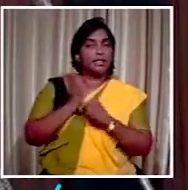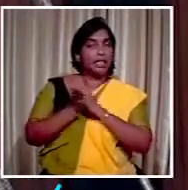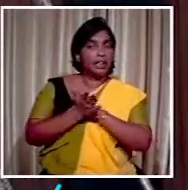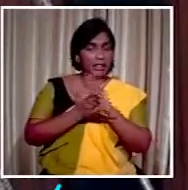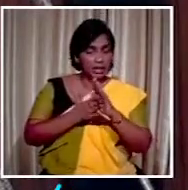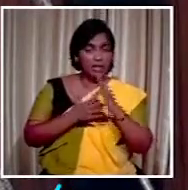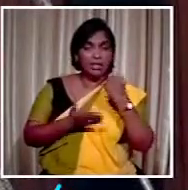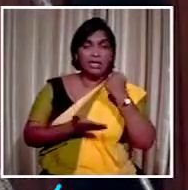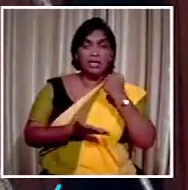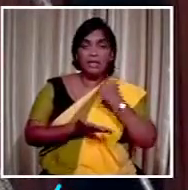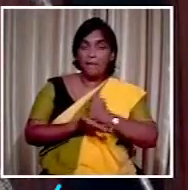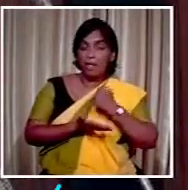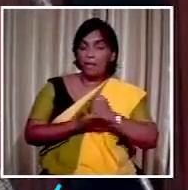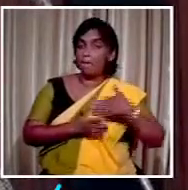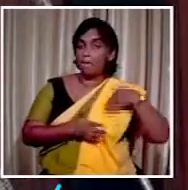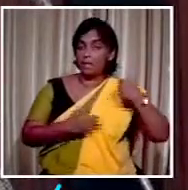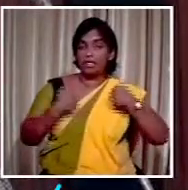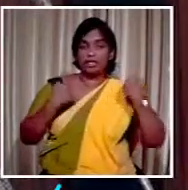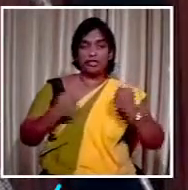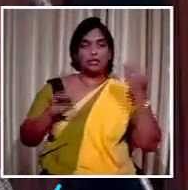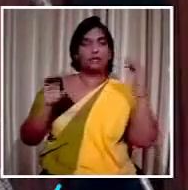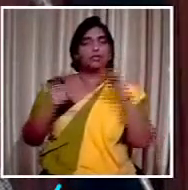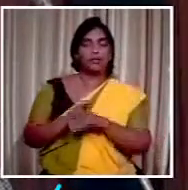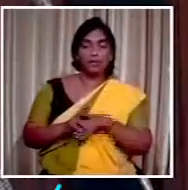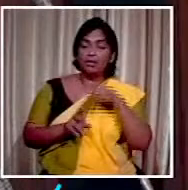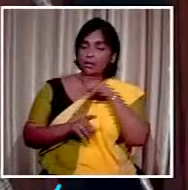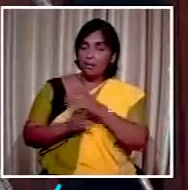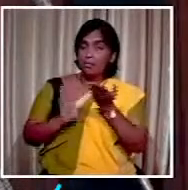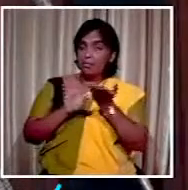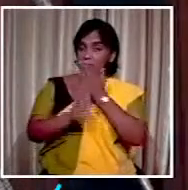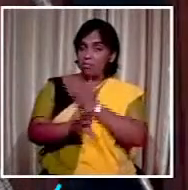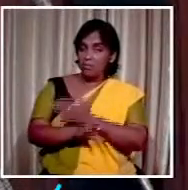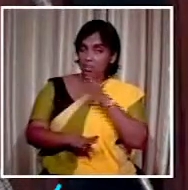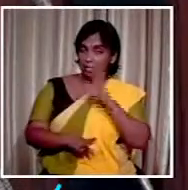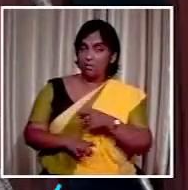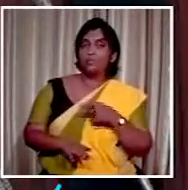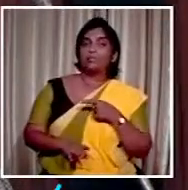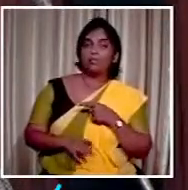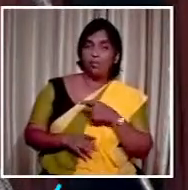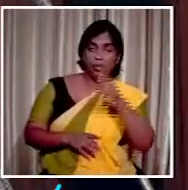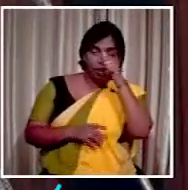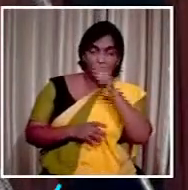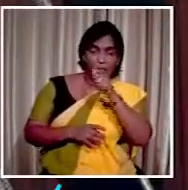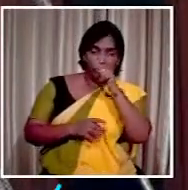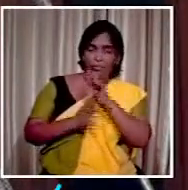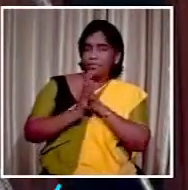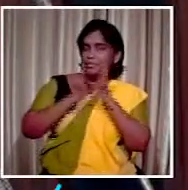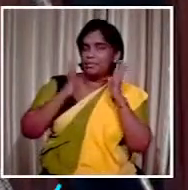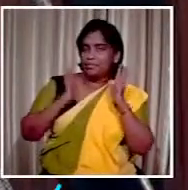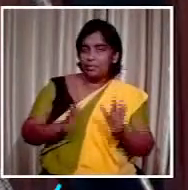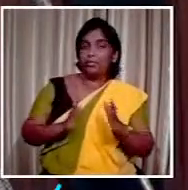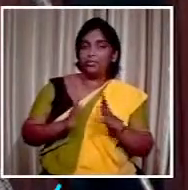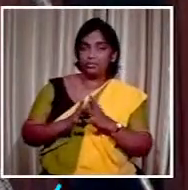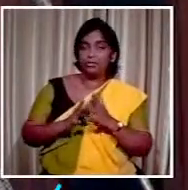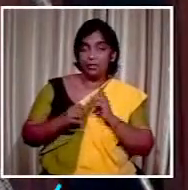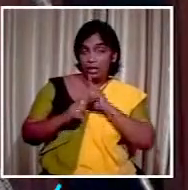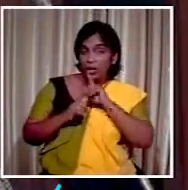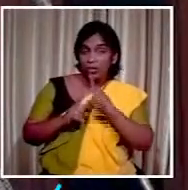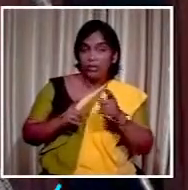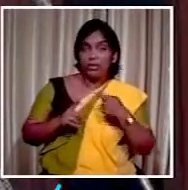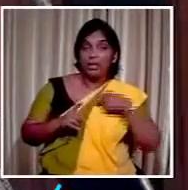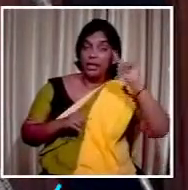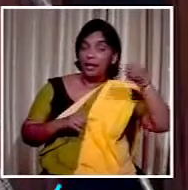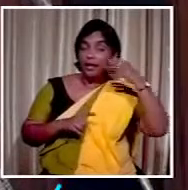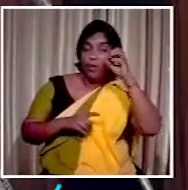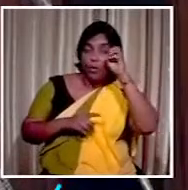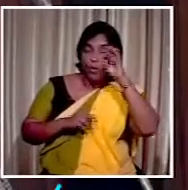අධිපති කෙරුවා නැවත වතාවක් ඔහුගේ පෙර සමයේ කරපු වංචා හොරකම් දූෂණ කියන්නේ කියොත් මට හෙට එළි